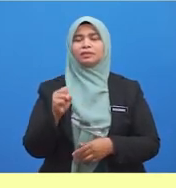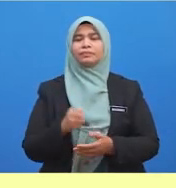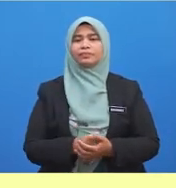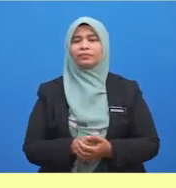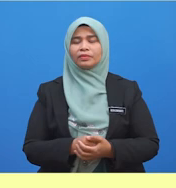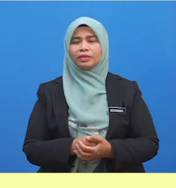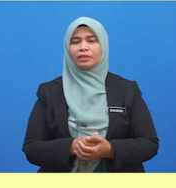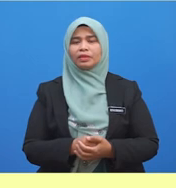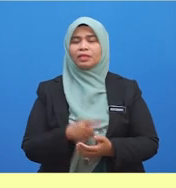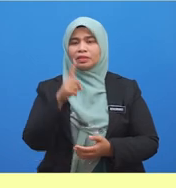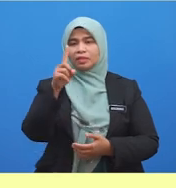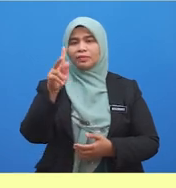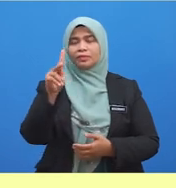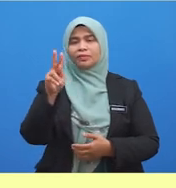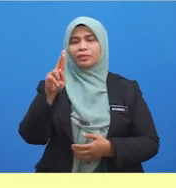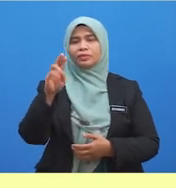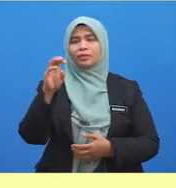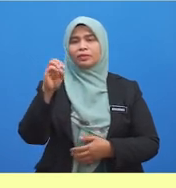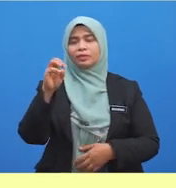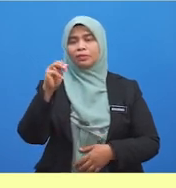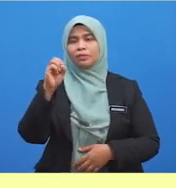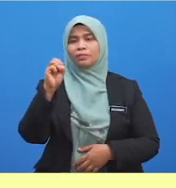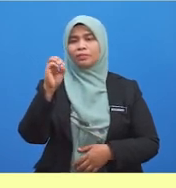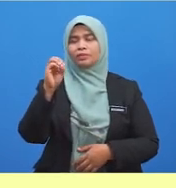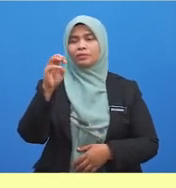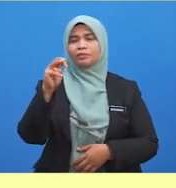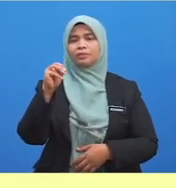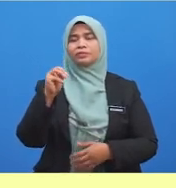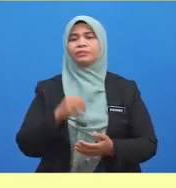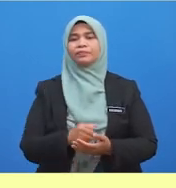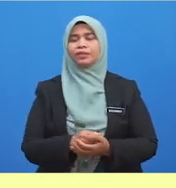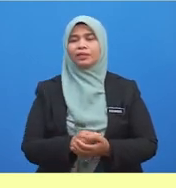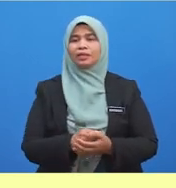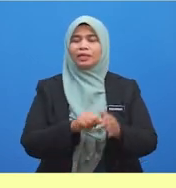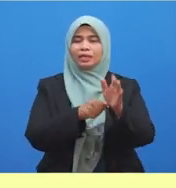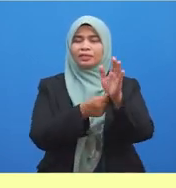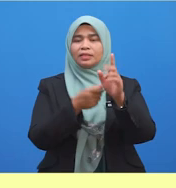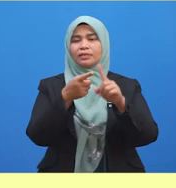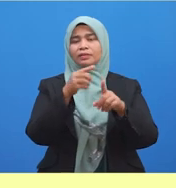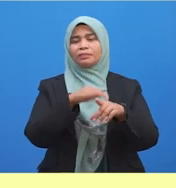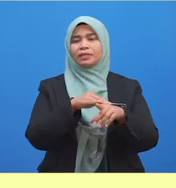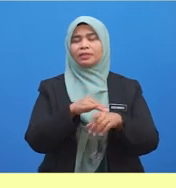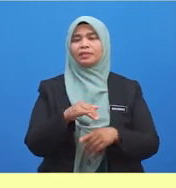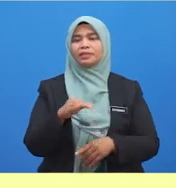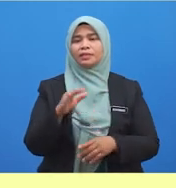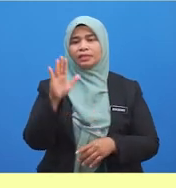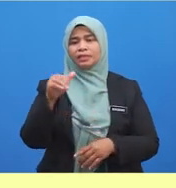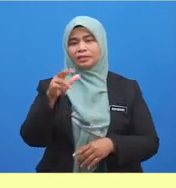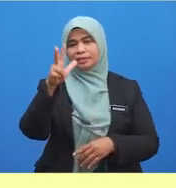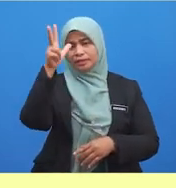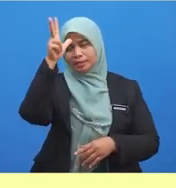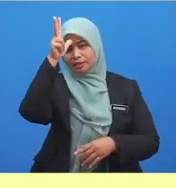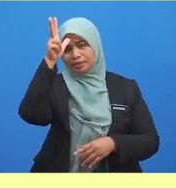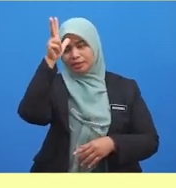Salah satu kromosom dalam pasangan homolog berasal daripada induk jantan